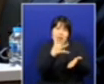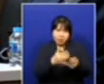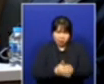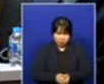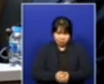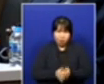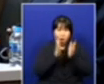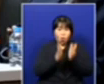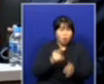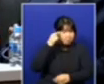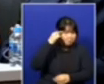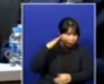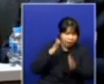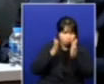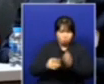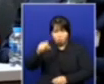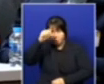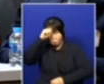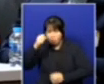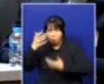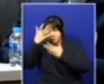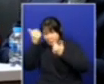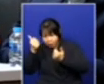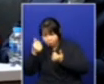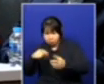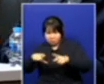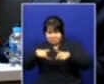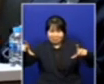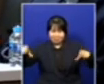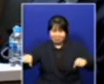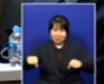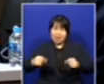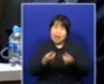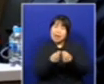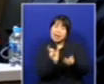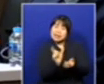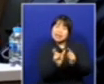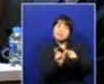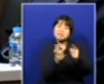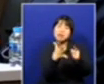นมีใครบ้างครับกล้าตีเช็คเปล่ามีครับ